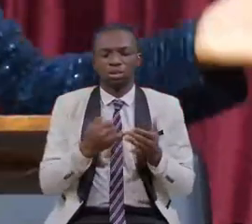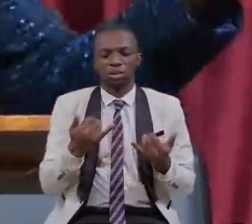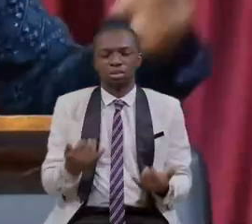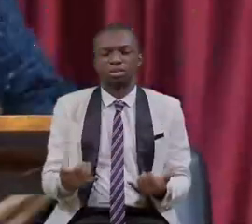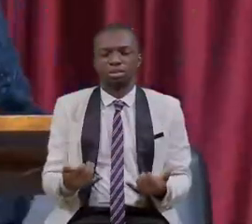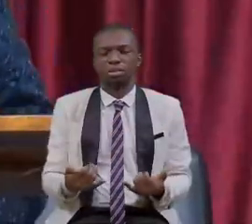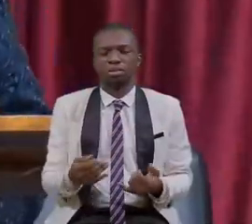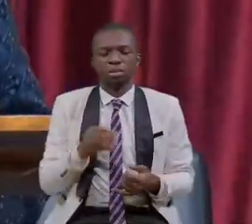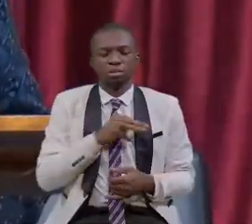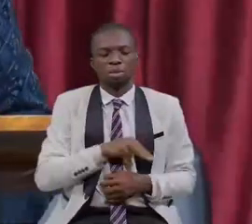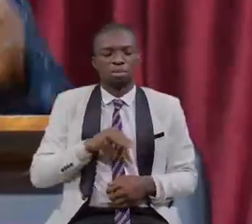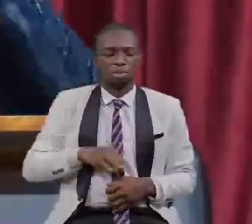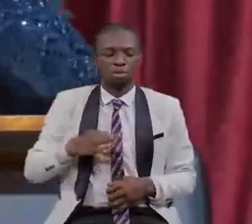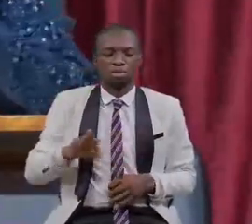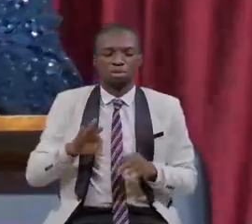Les membres de la famille de Dieu,